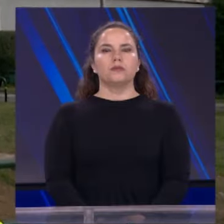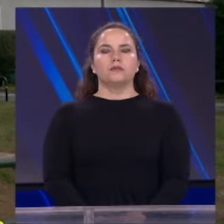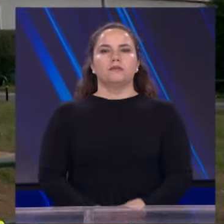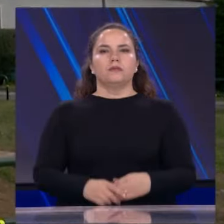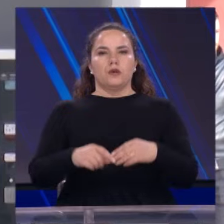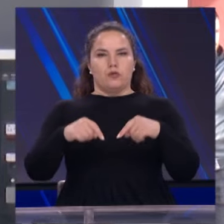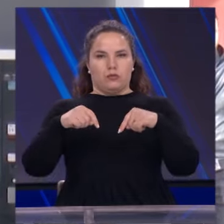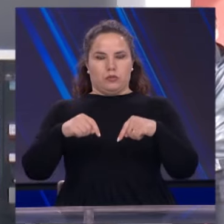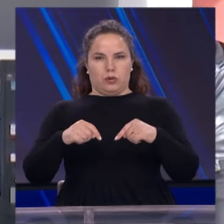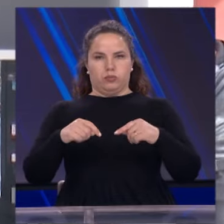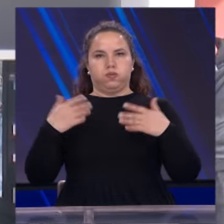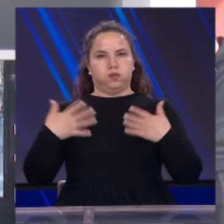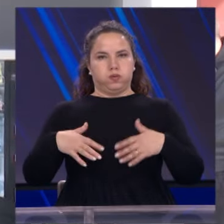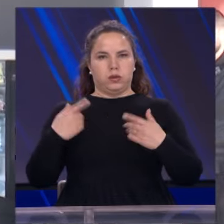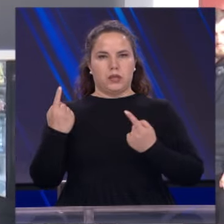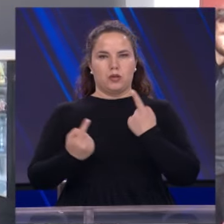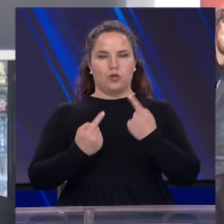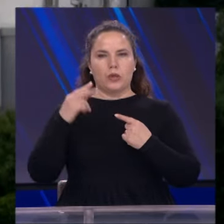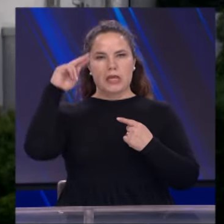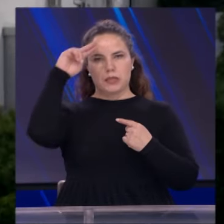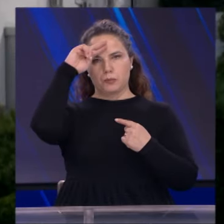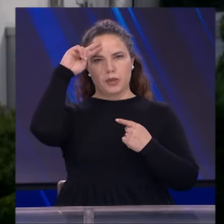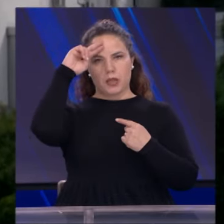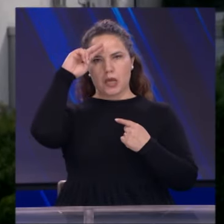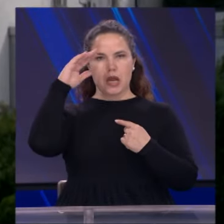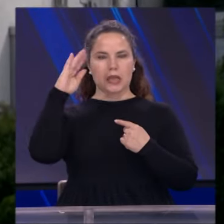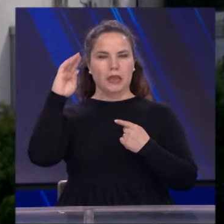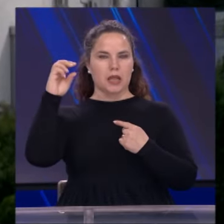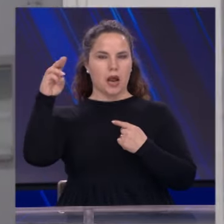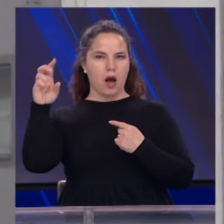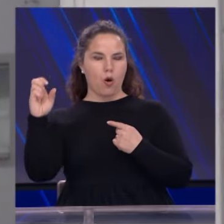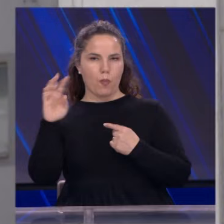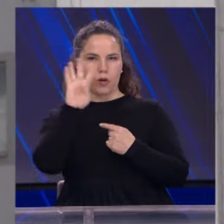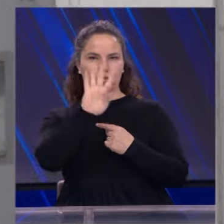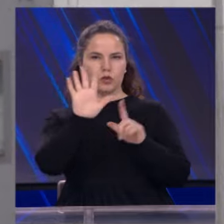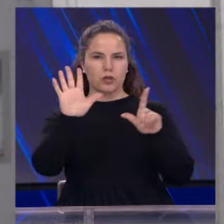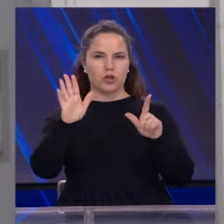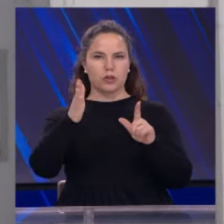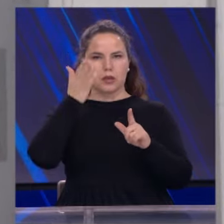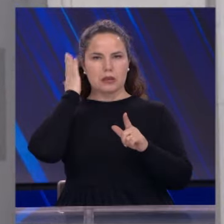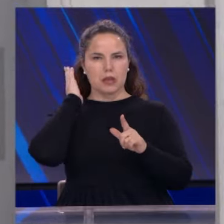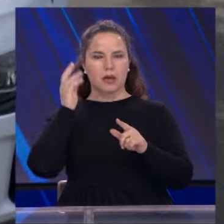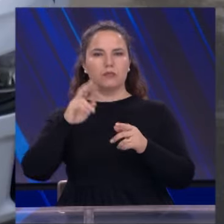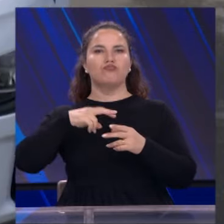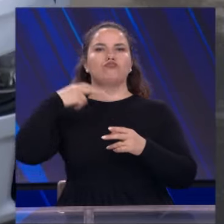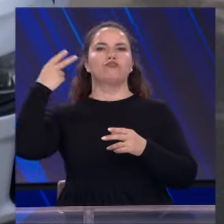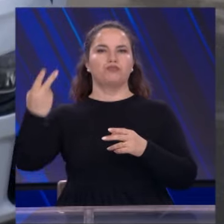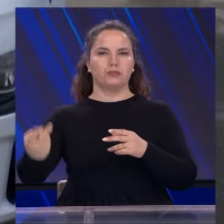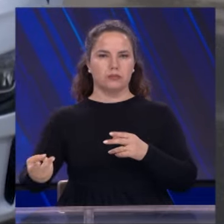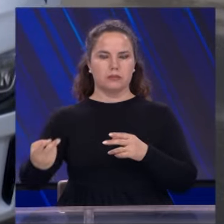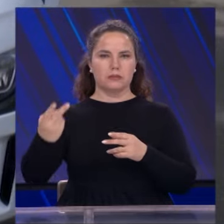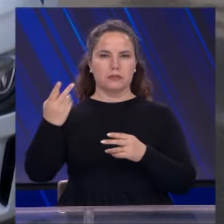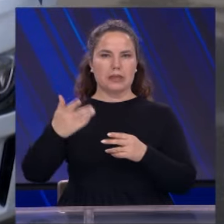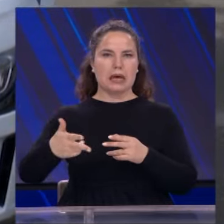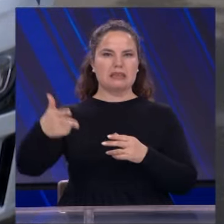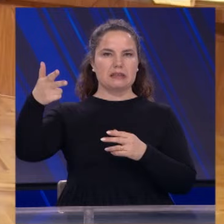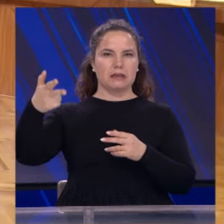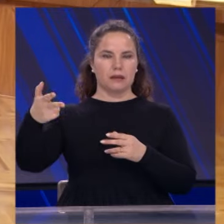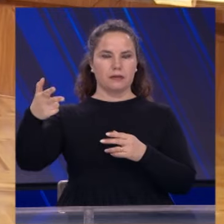Ngjarje tragjike në spitalin e traumës në Tiranë, 47 vjeçari vetë vritet duke u hedhur nga kati i tretë, u paraqit të shtunën i plagosur me